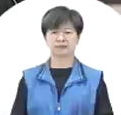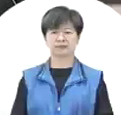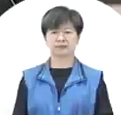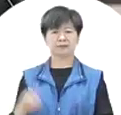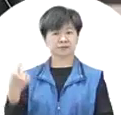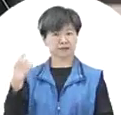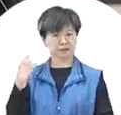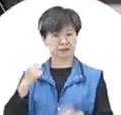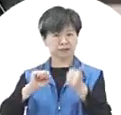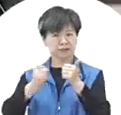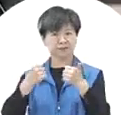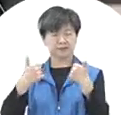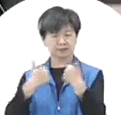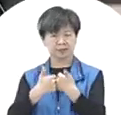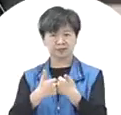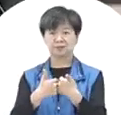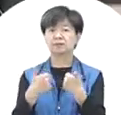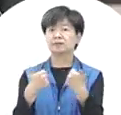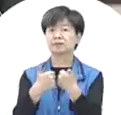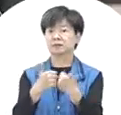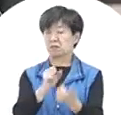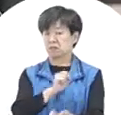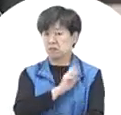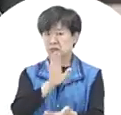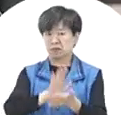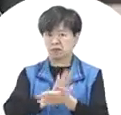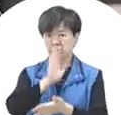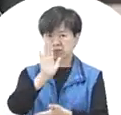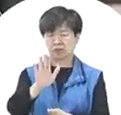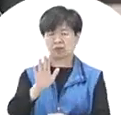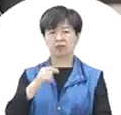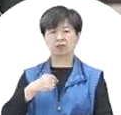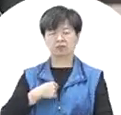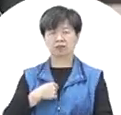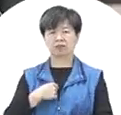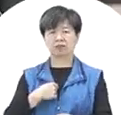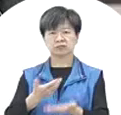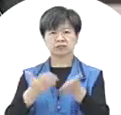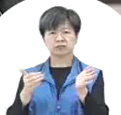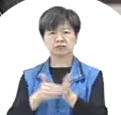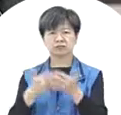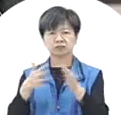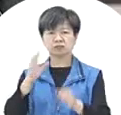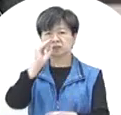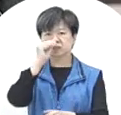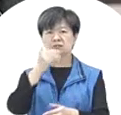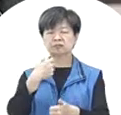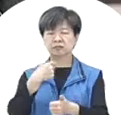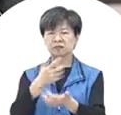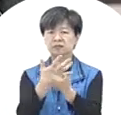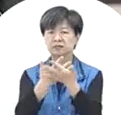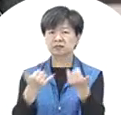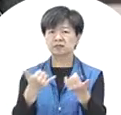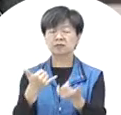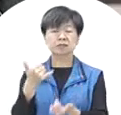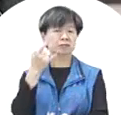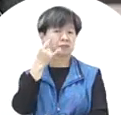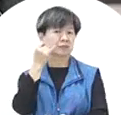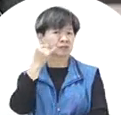会开会结束之后，我接到许多特教生妈妈的电话，甚